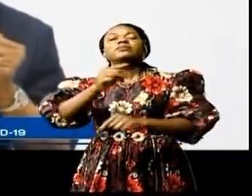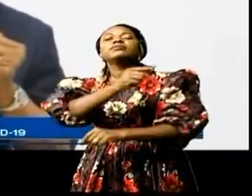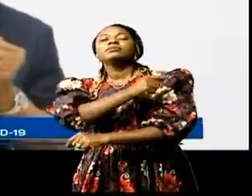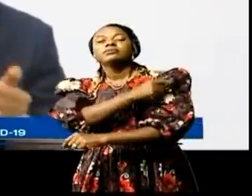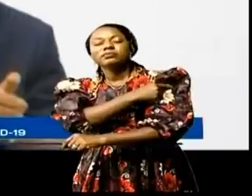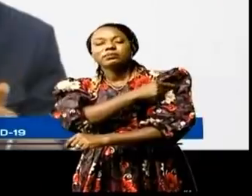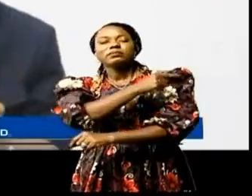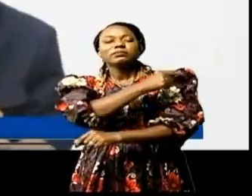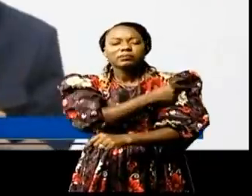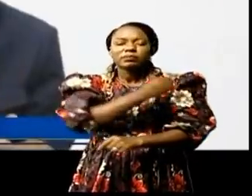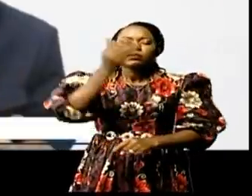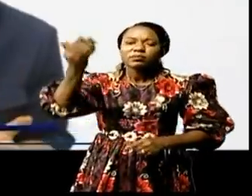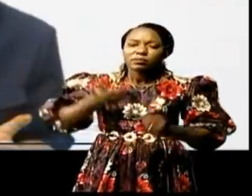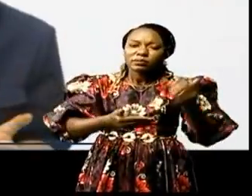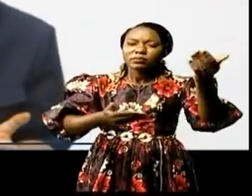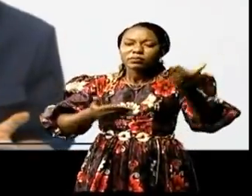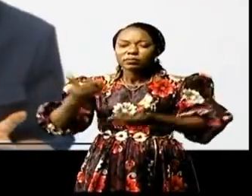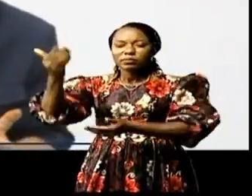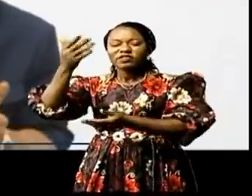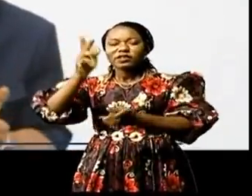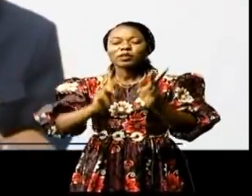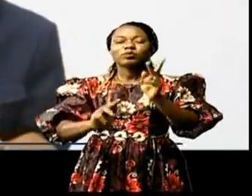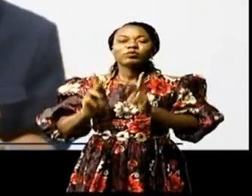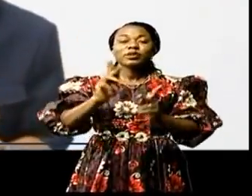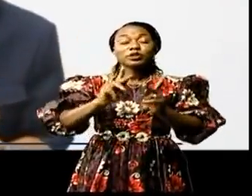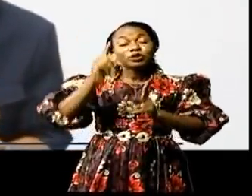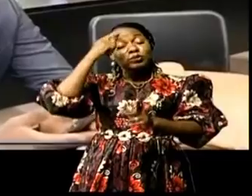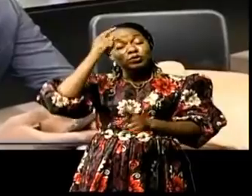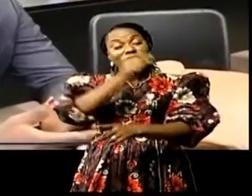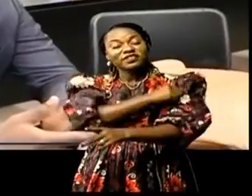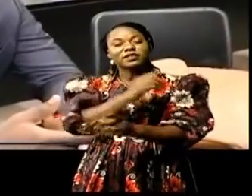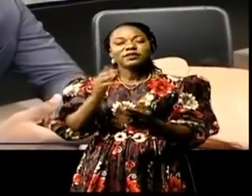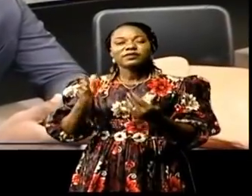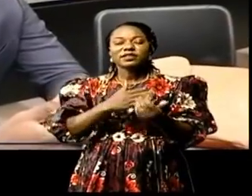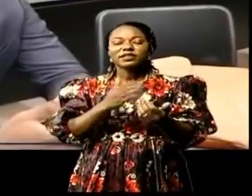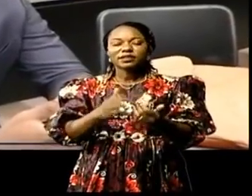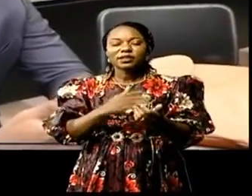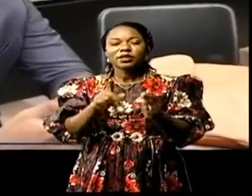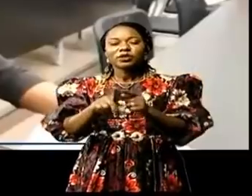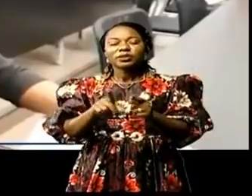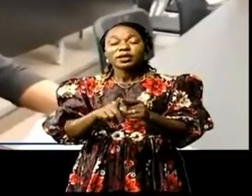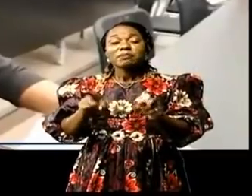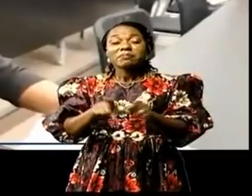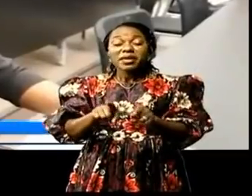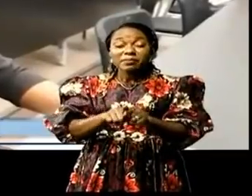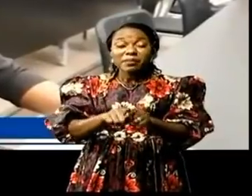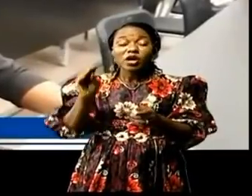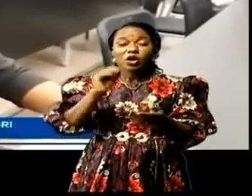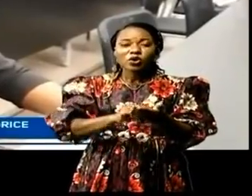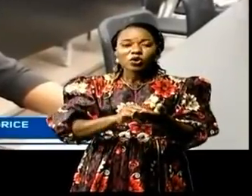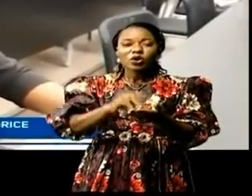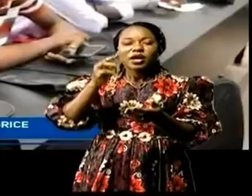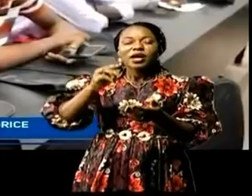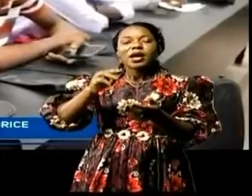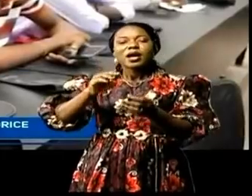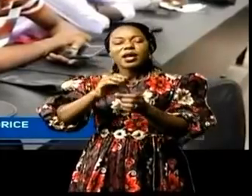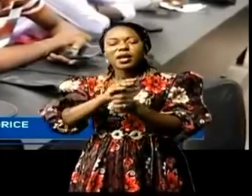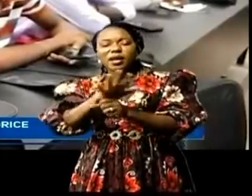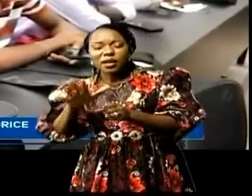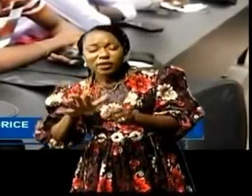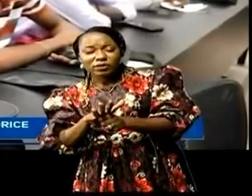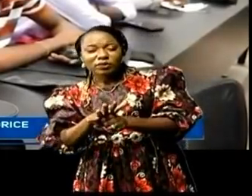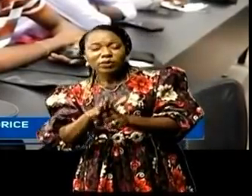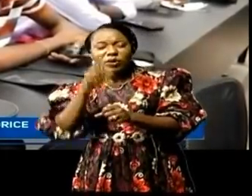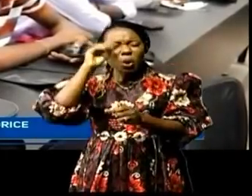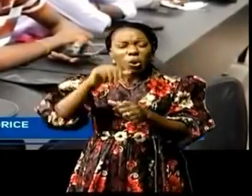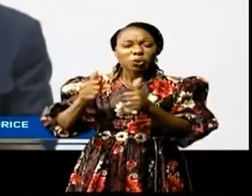qu'on invite la population à se faire vacciner. Malgré que le variant Omicron est en voie de disparition, l'équipe